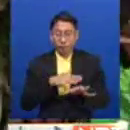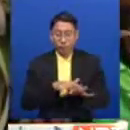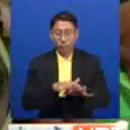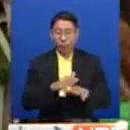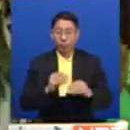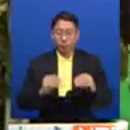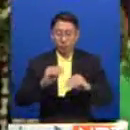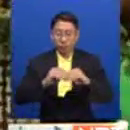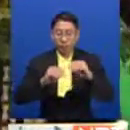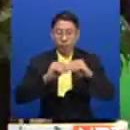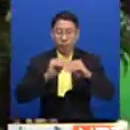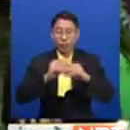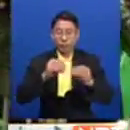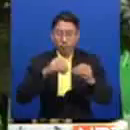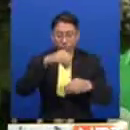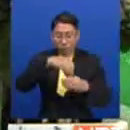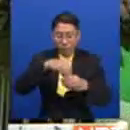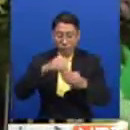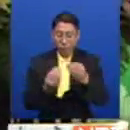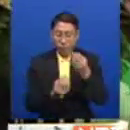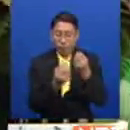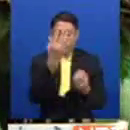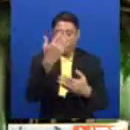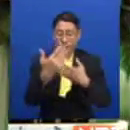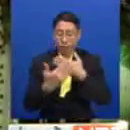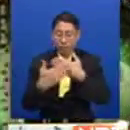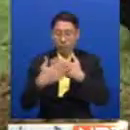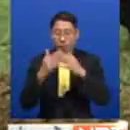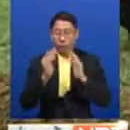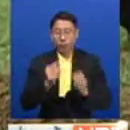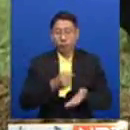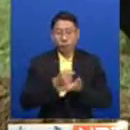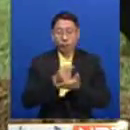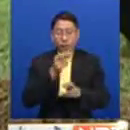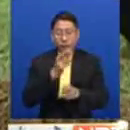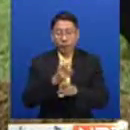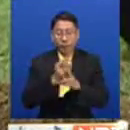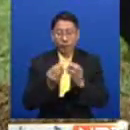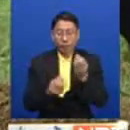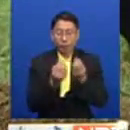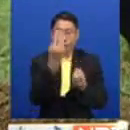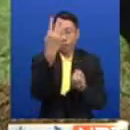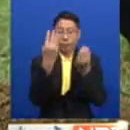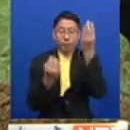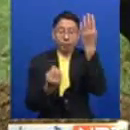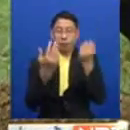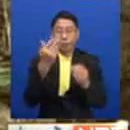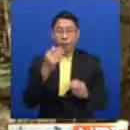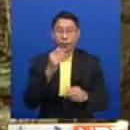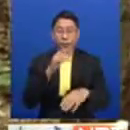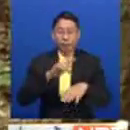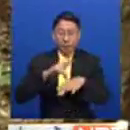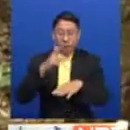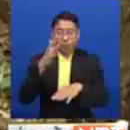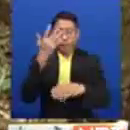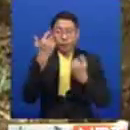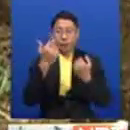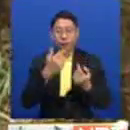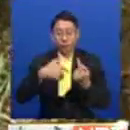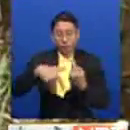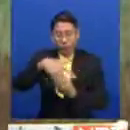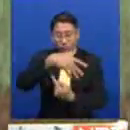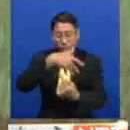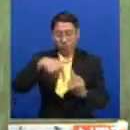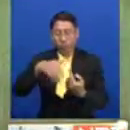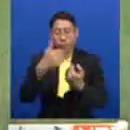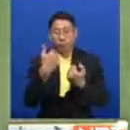การยังได้ร่วมกันปลูกป่ากระตุ้นให้ประชาชนช่วยกันอนุรักษ์ป่าไม้และทรัพยากรธรรมชาติและสิ่งแวดล้อม